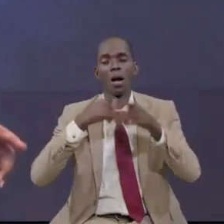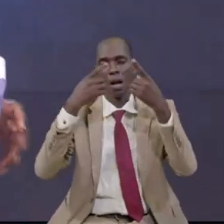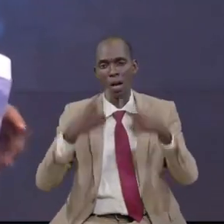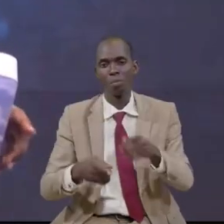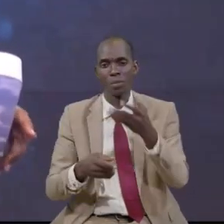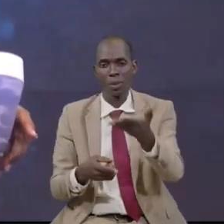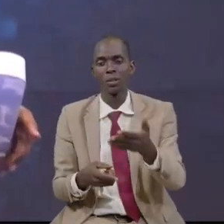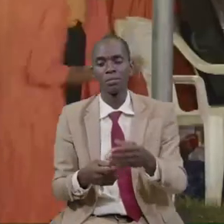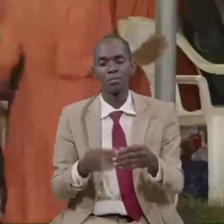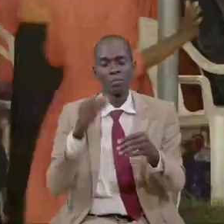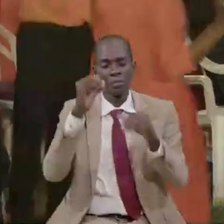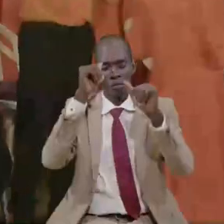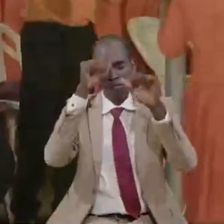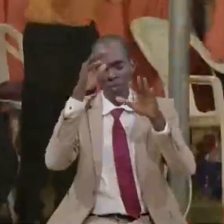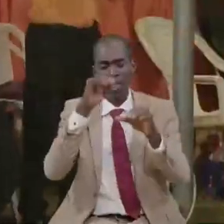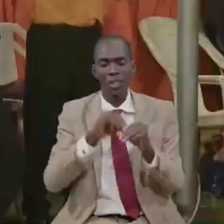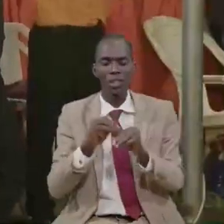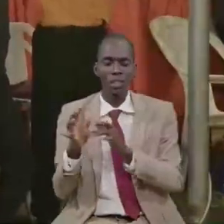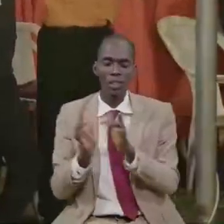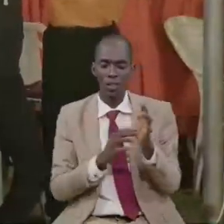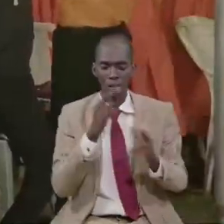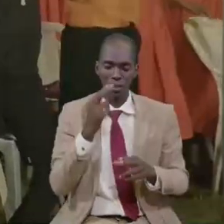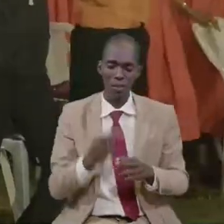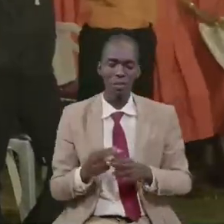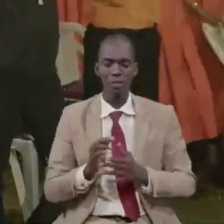Père, au nom de Jésus-Christ,